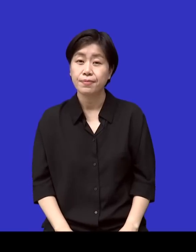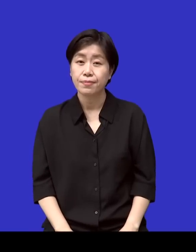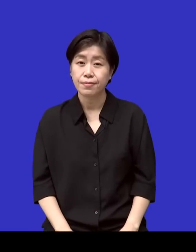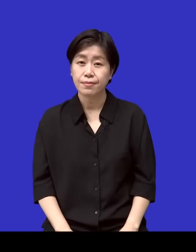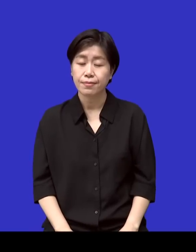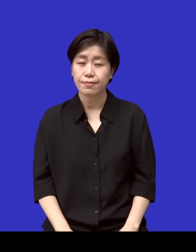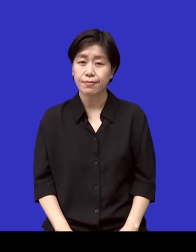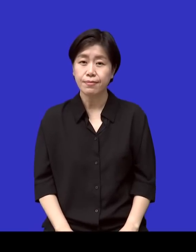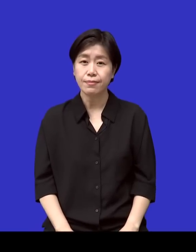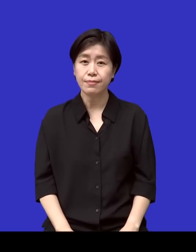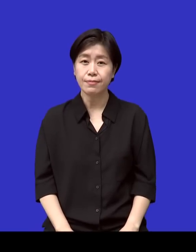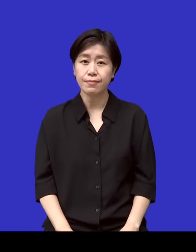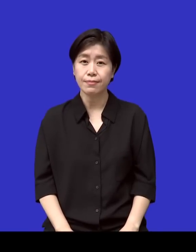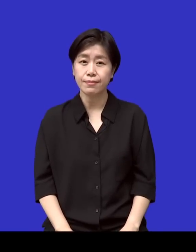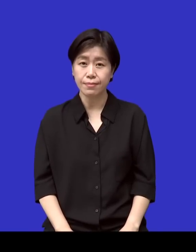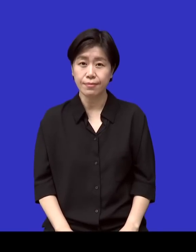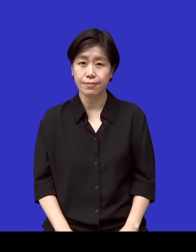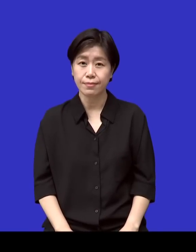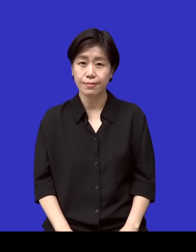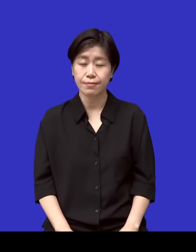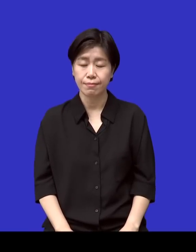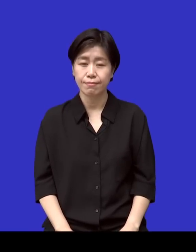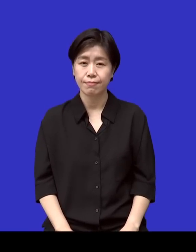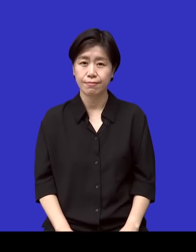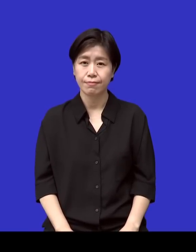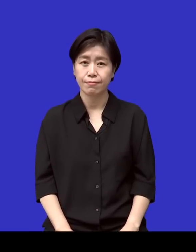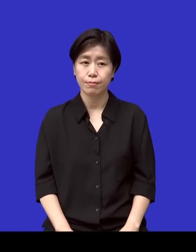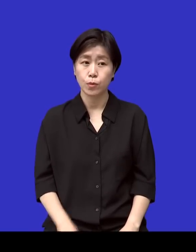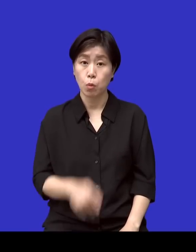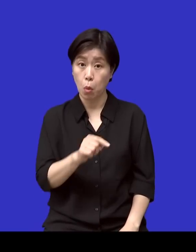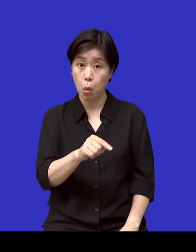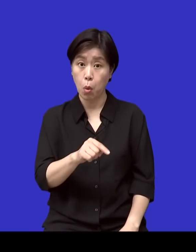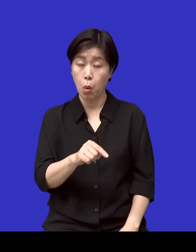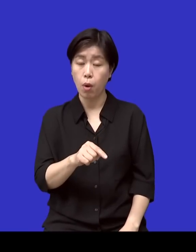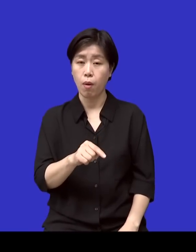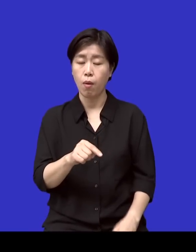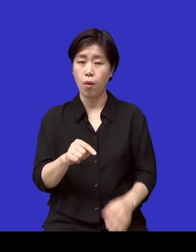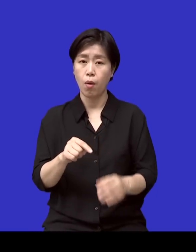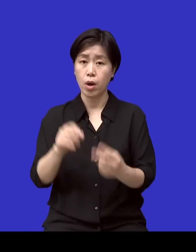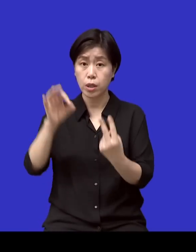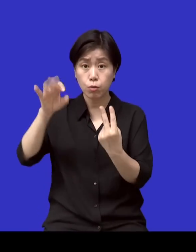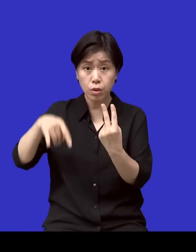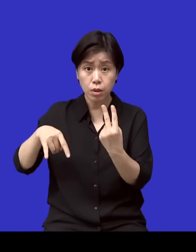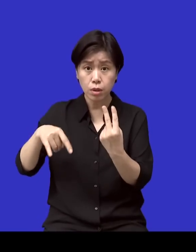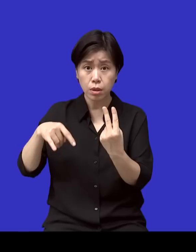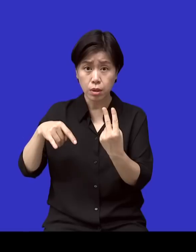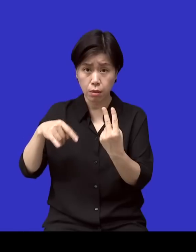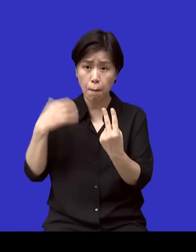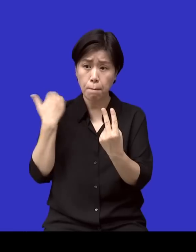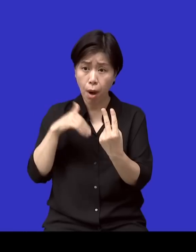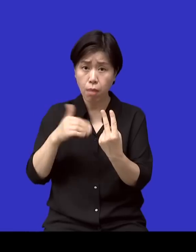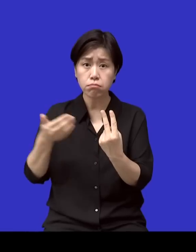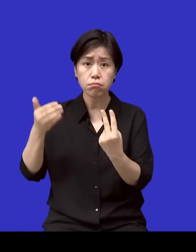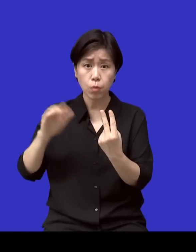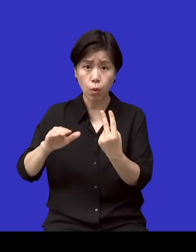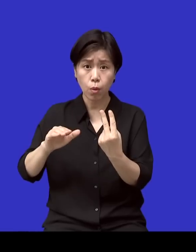전 세계적으로 꼭 필요한 사람으로 우리나라에서 안 됐는데 세계에서 꼭 필요한 사람으로 갖다